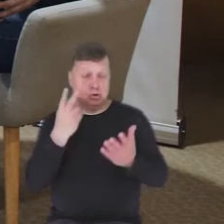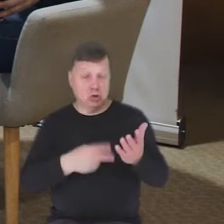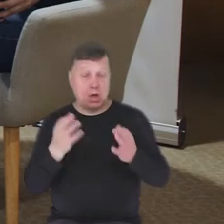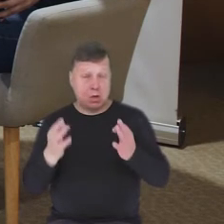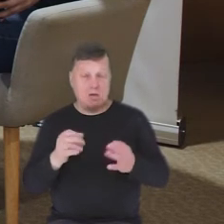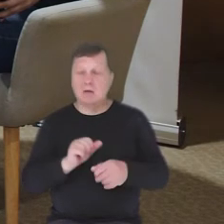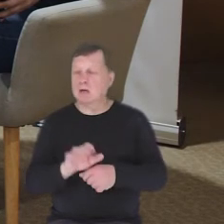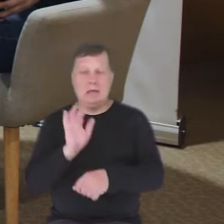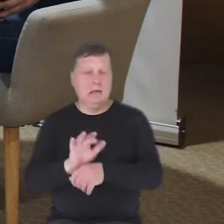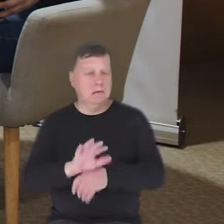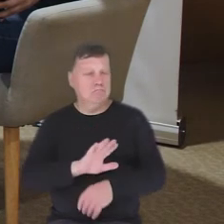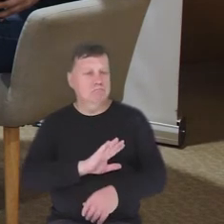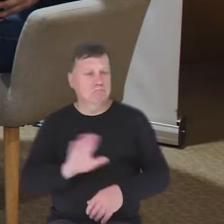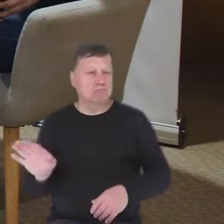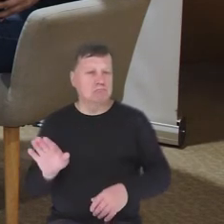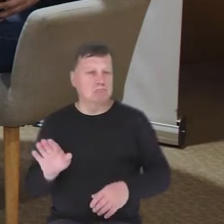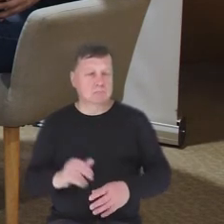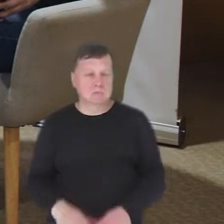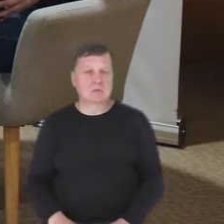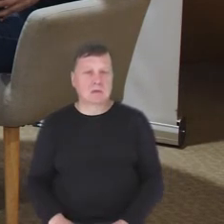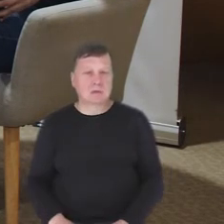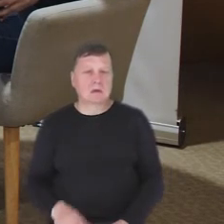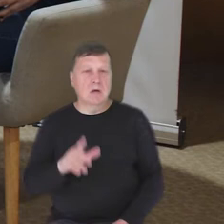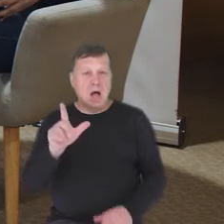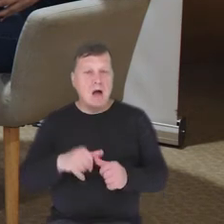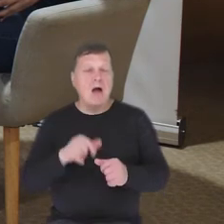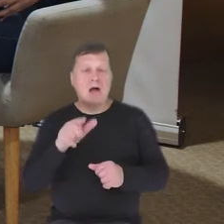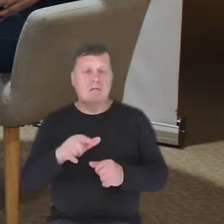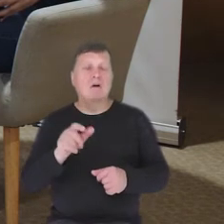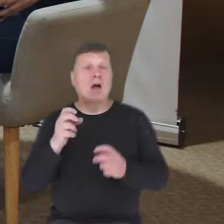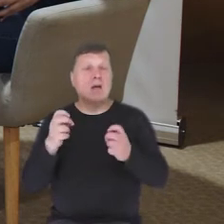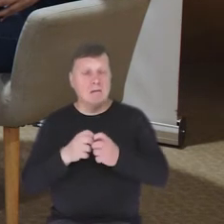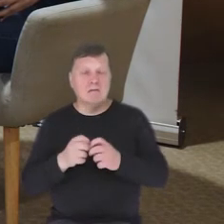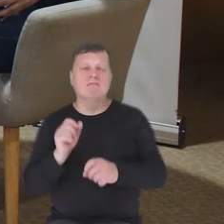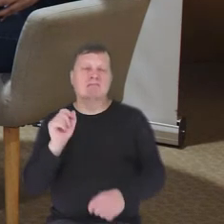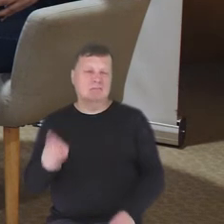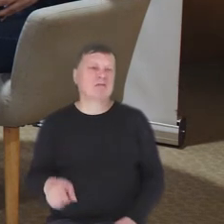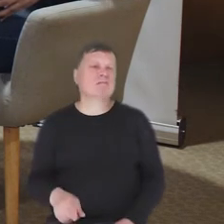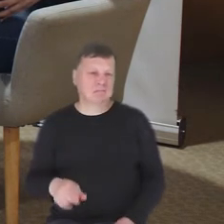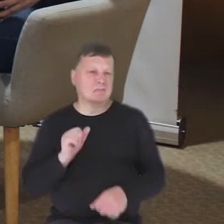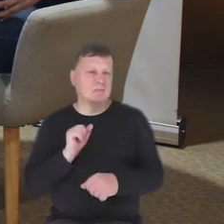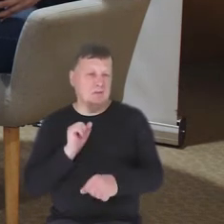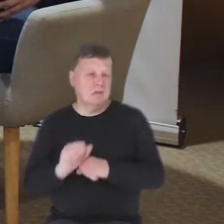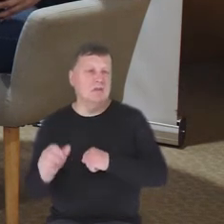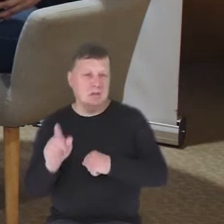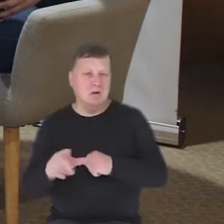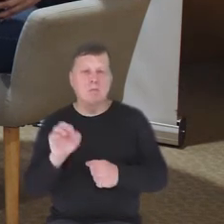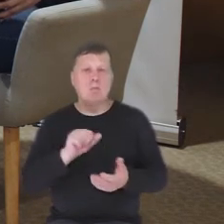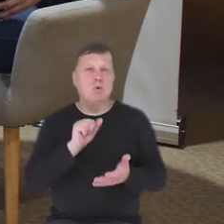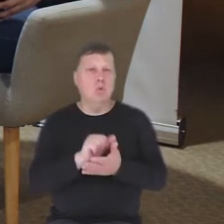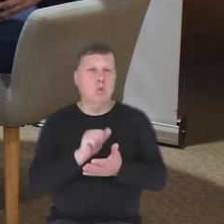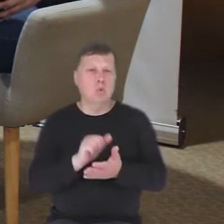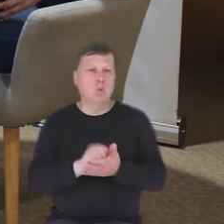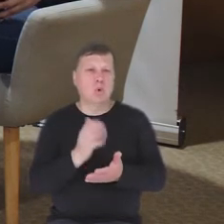obecnie. Przy czym te treści się przenoszą do internetu, bo już nie ma potrzeby jakby drukowania.